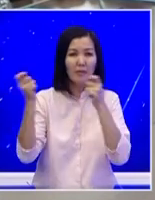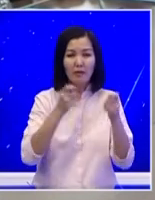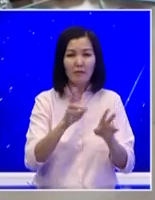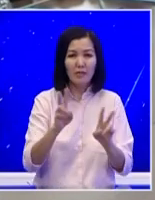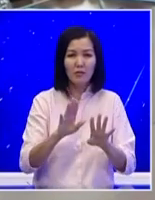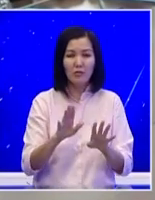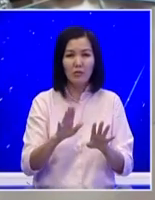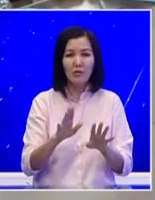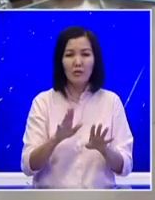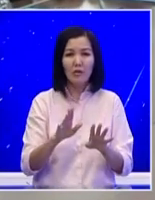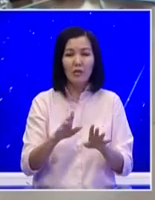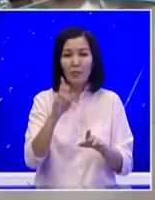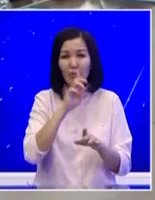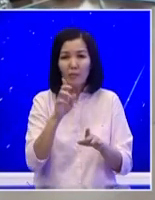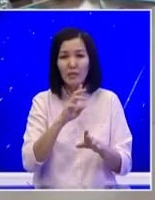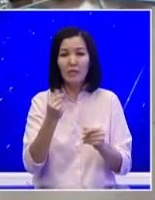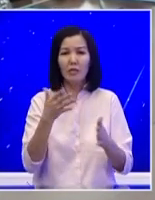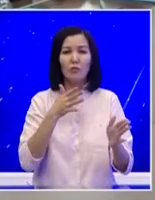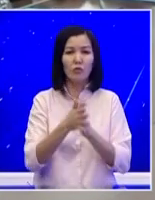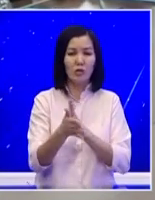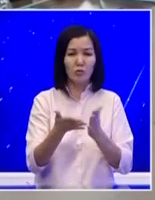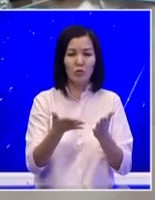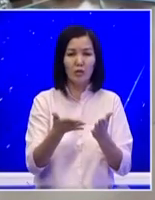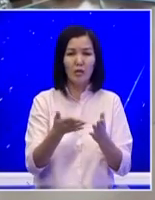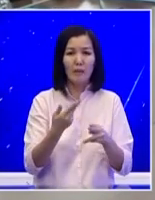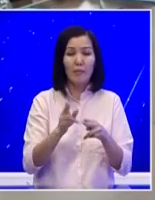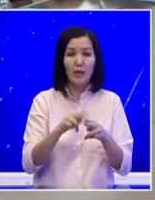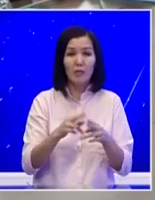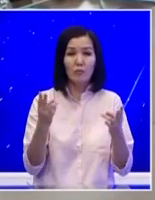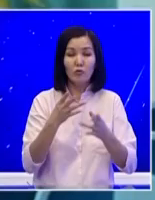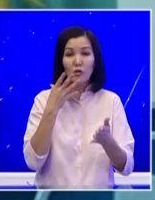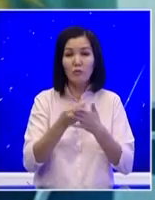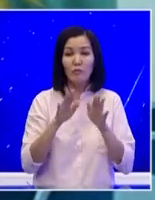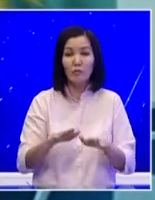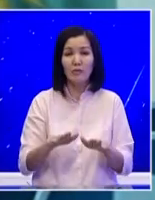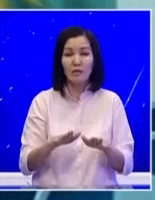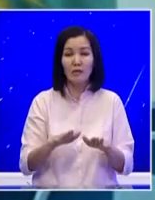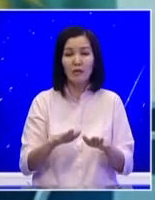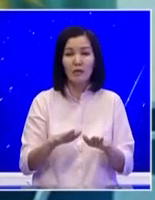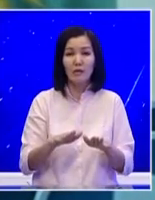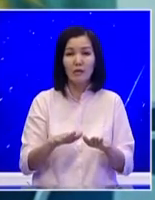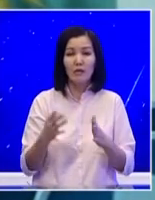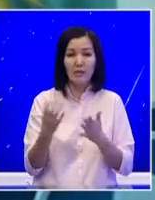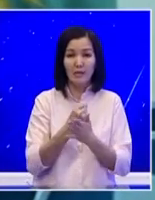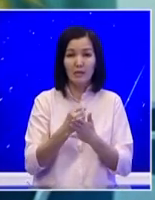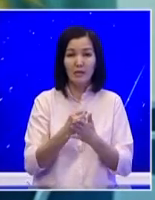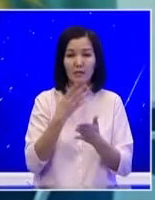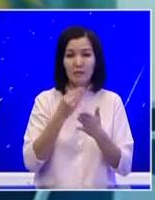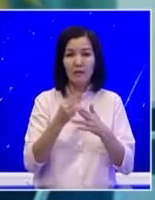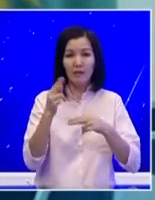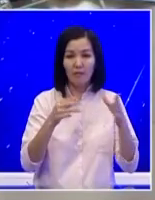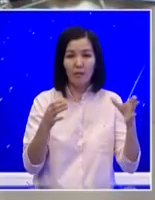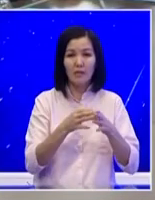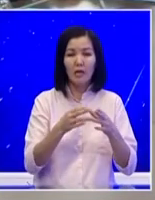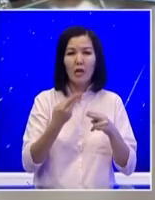даже машинального бензина, это уже накладные расходы. Все ляжет на себестоимость строительно-монтажных работ. Местный, у него здесь база